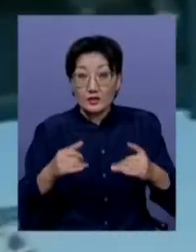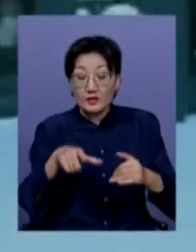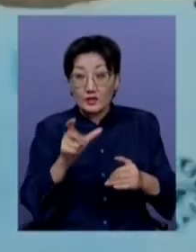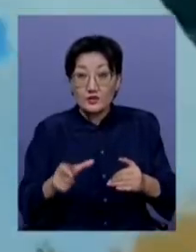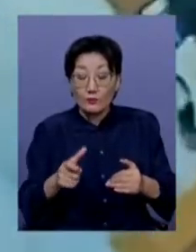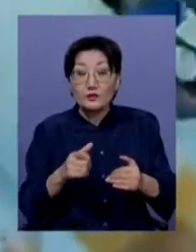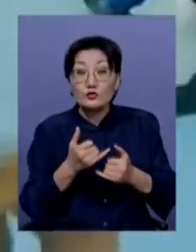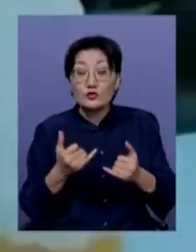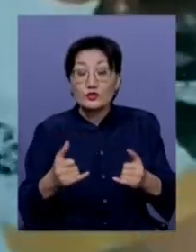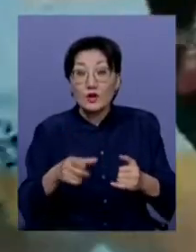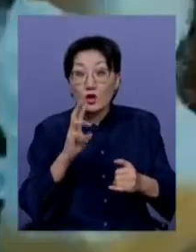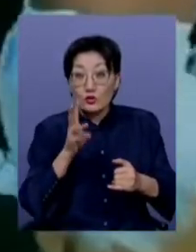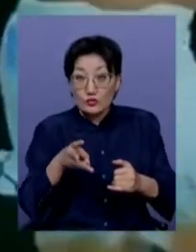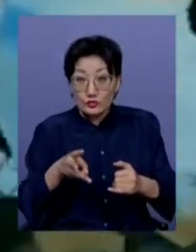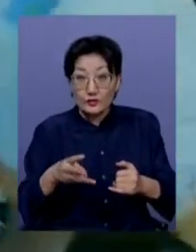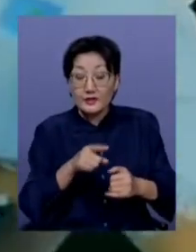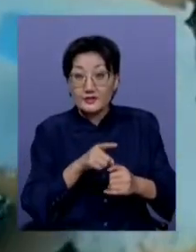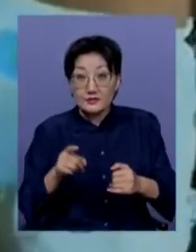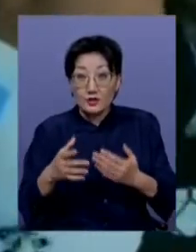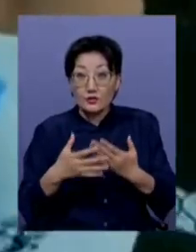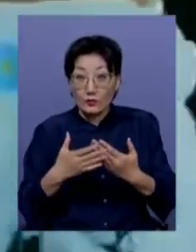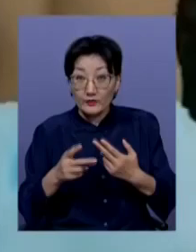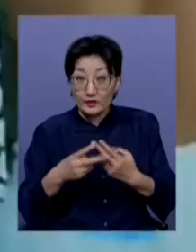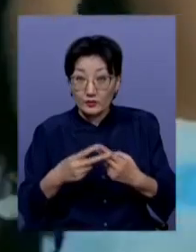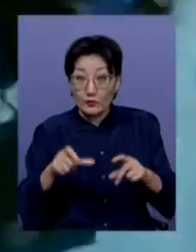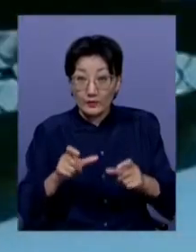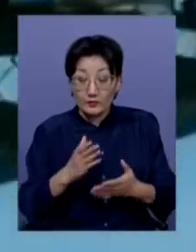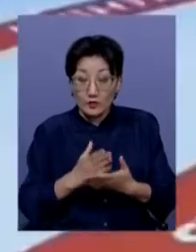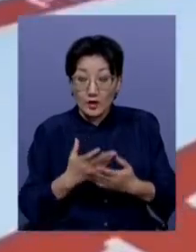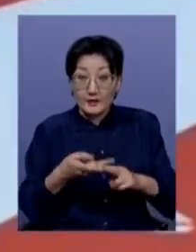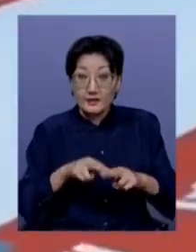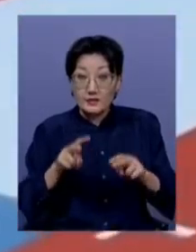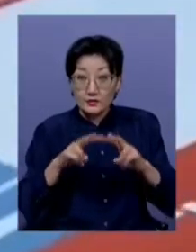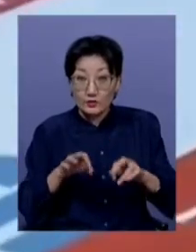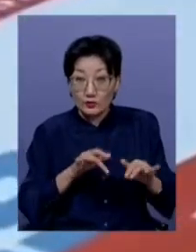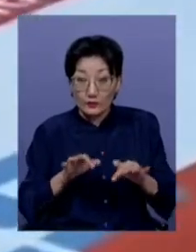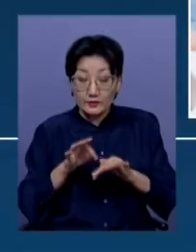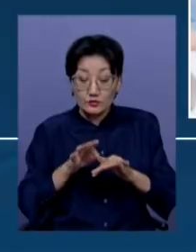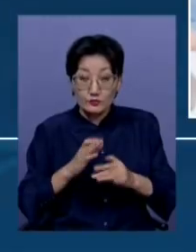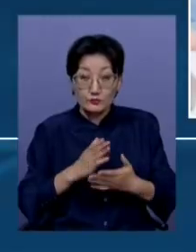жылға дейін бас бостандығынан айыру жазасы қарастырылған. Қазір тергеу амалдары жүргізілуде.